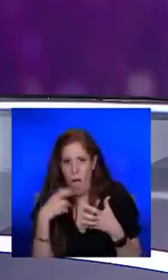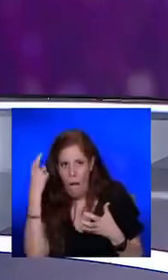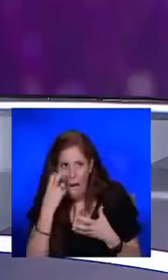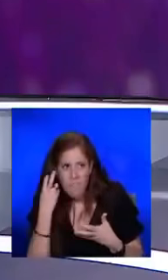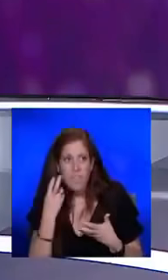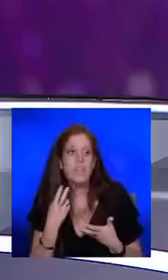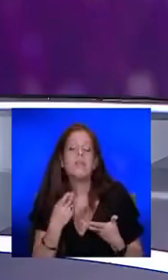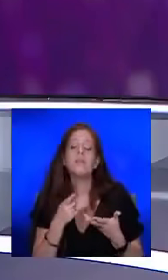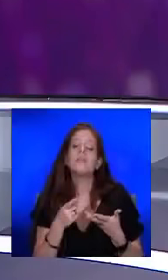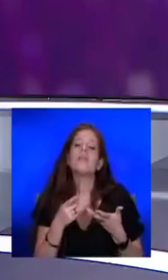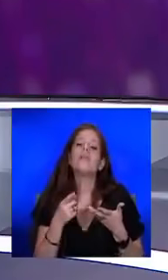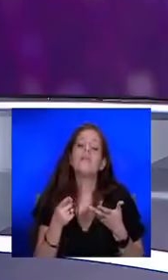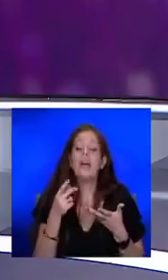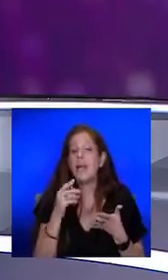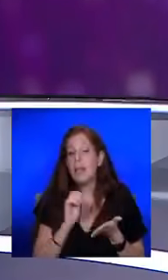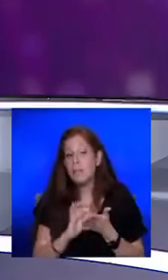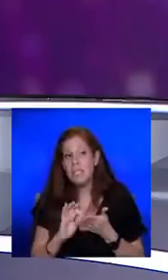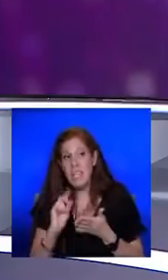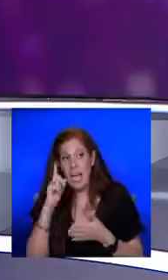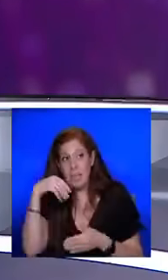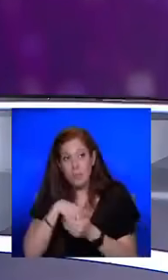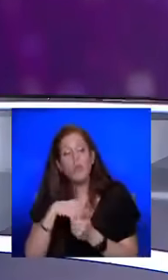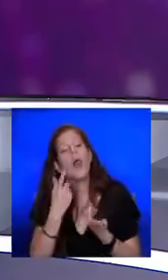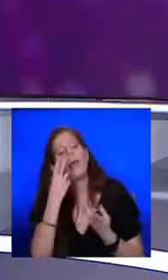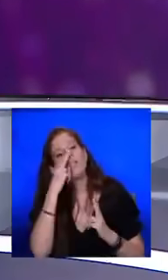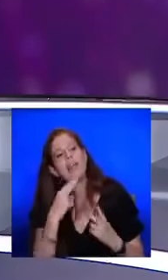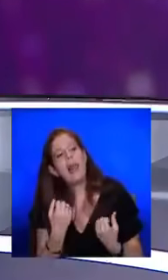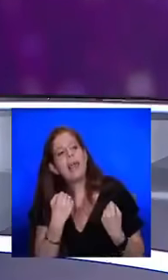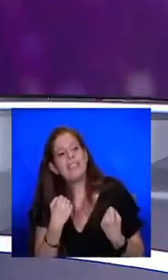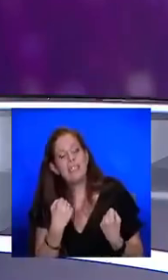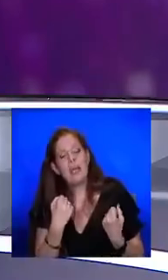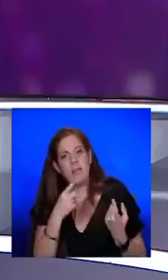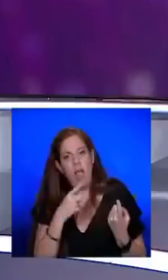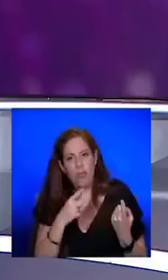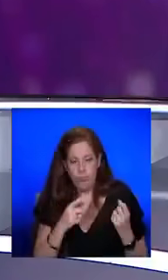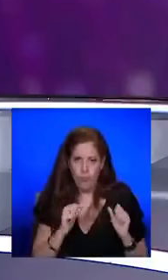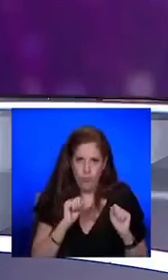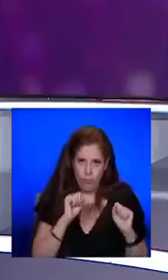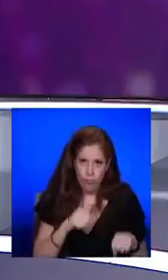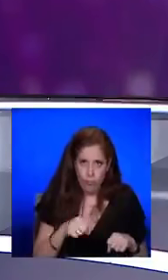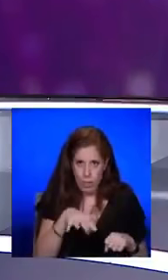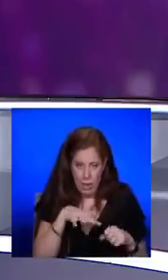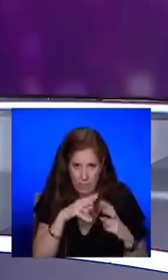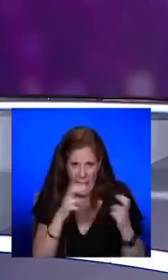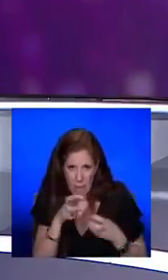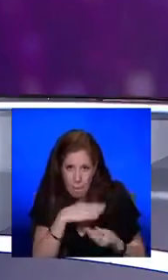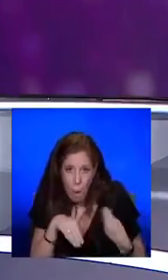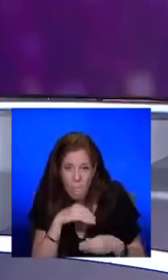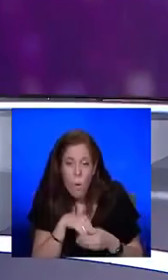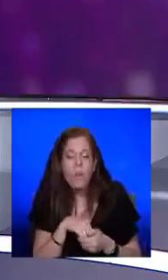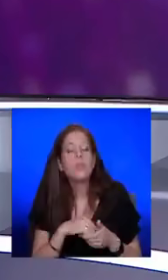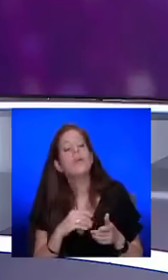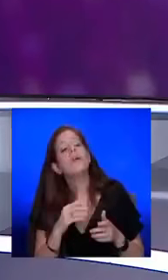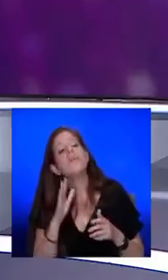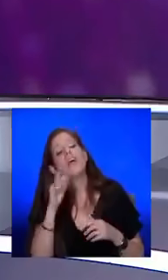שאולי ינסה להחזיר את שלטון החוק לערים המעורבות ואת תחושת הביטחון של התושבים שחיים בהן. יש בסוף גם